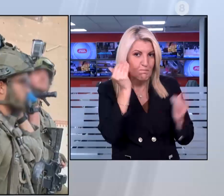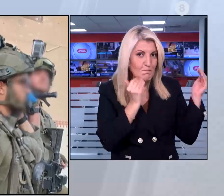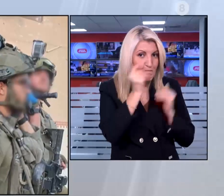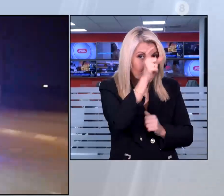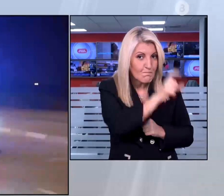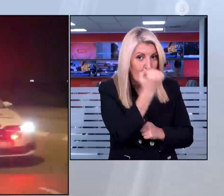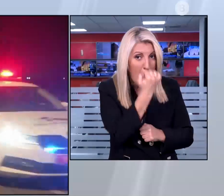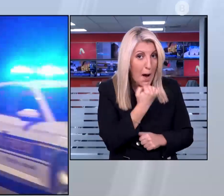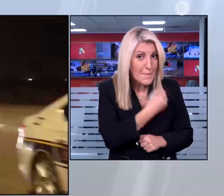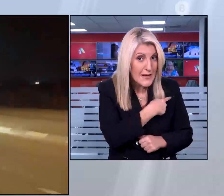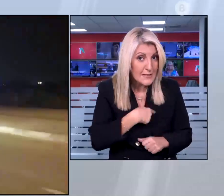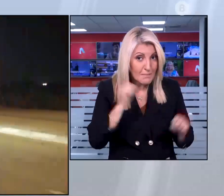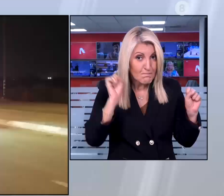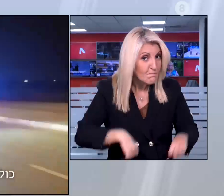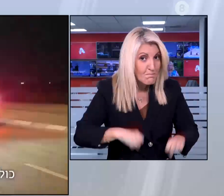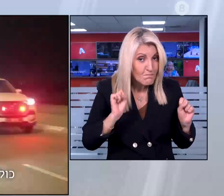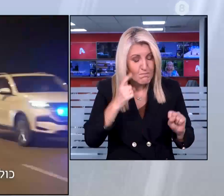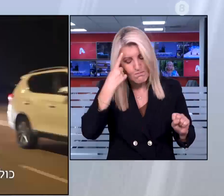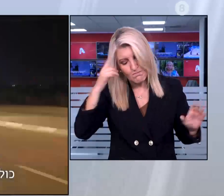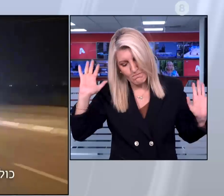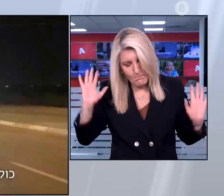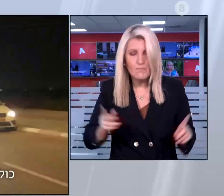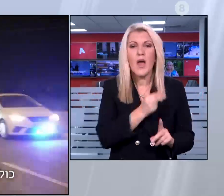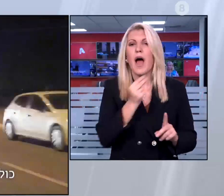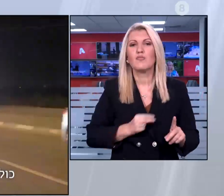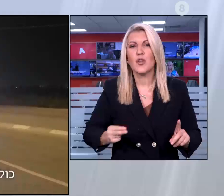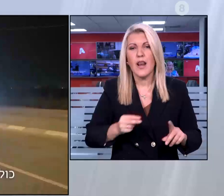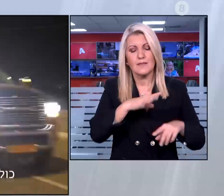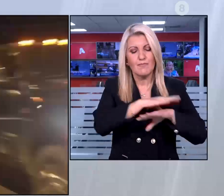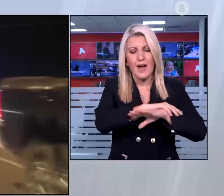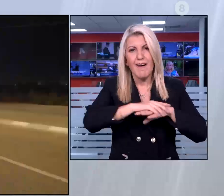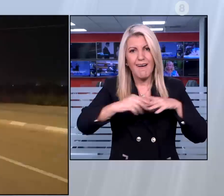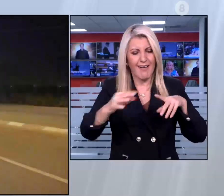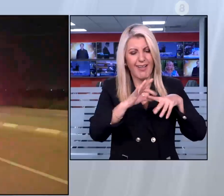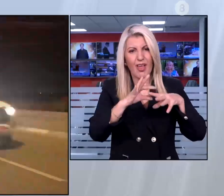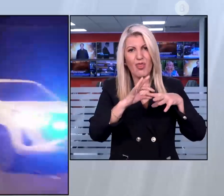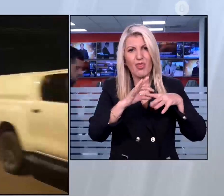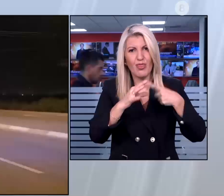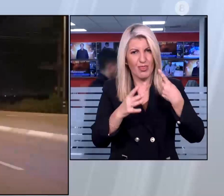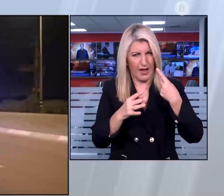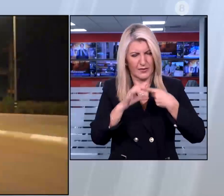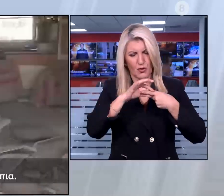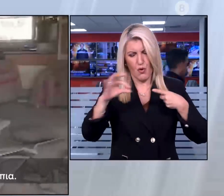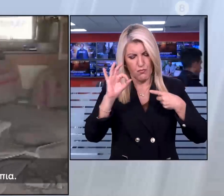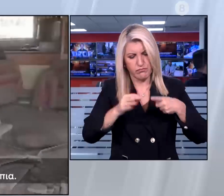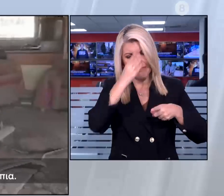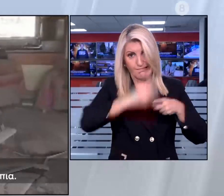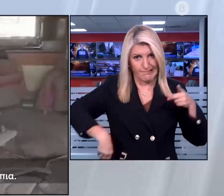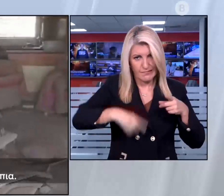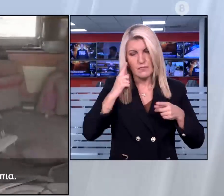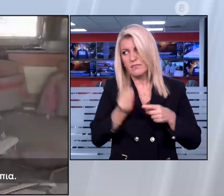έλεγχο DNA. Αφού έγινε η αναγνώριση, οι Ισραηλινές δυνάμεις μετέφεραν τη σωρό του Σινουάρ από τη Γάζα στο Ισραήλ.